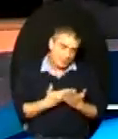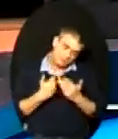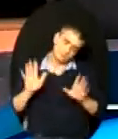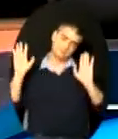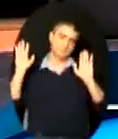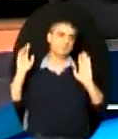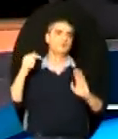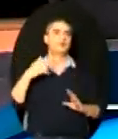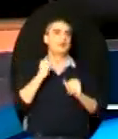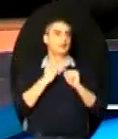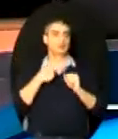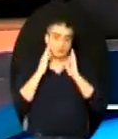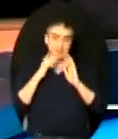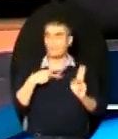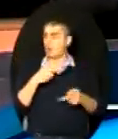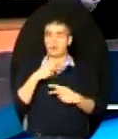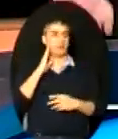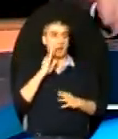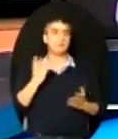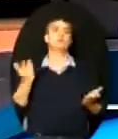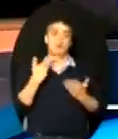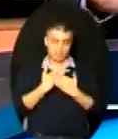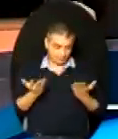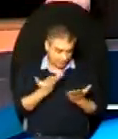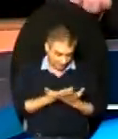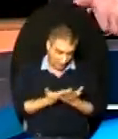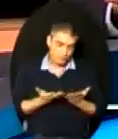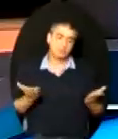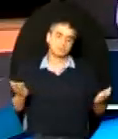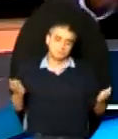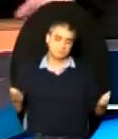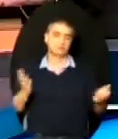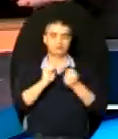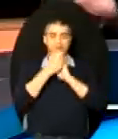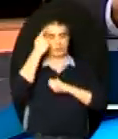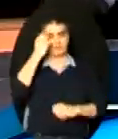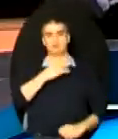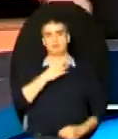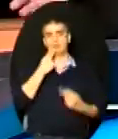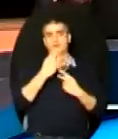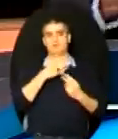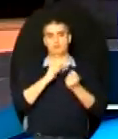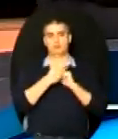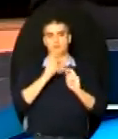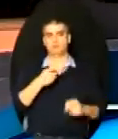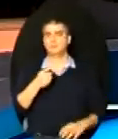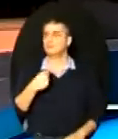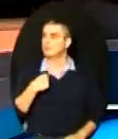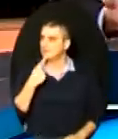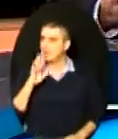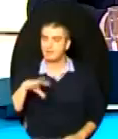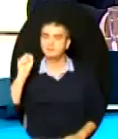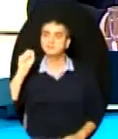ירוחם. התקשיתי להאמין, סירבתי להאמין, אבל נחשפתי מעובדות. אני מצפה שגם